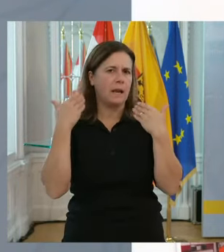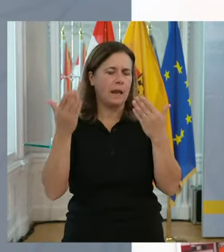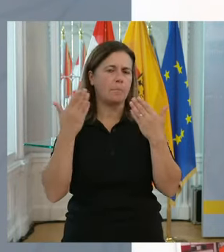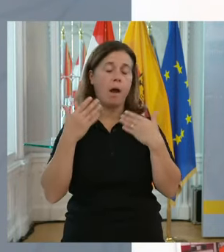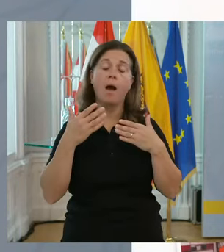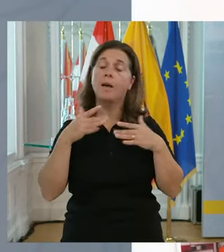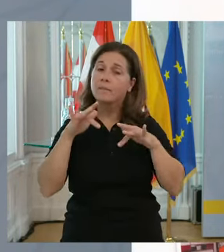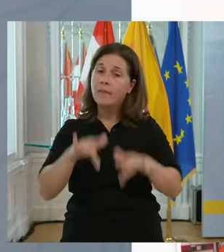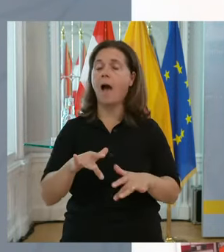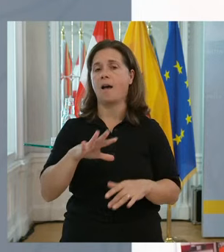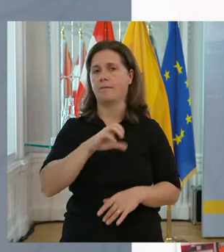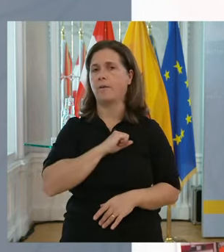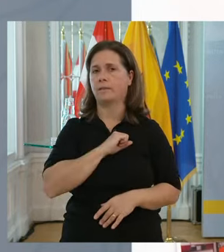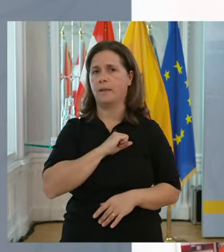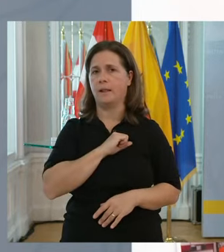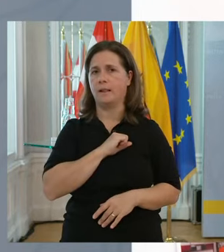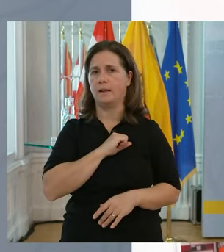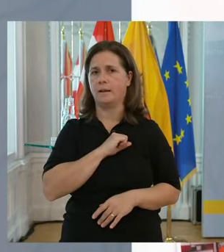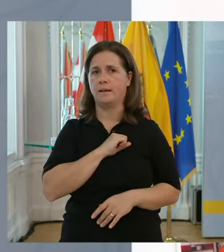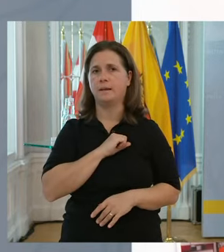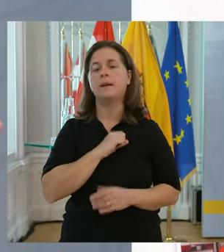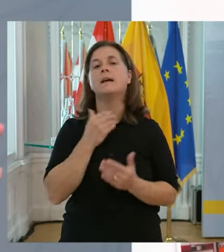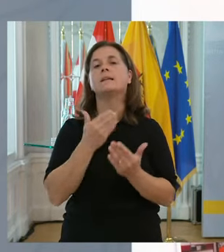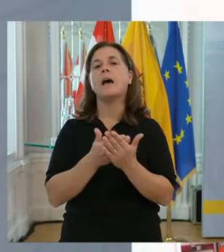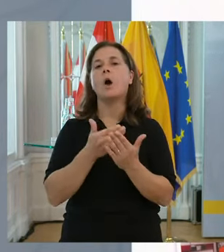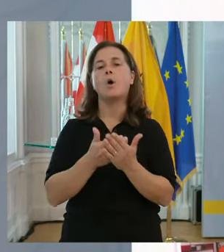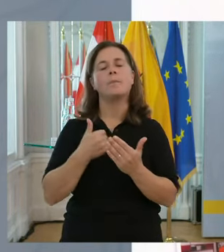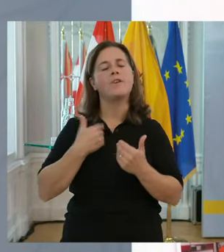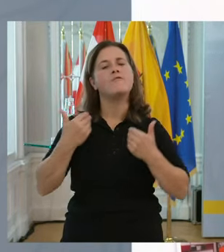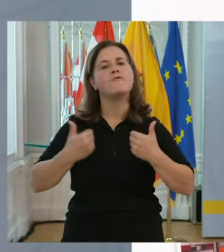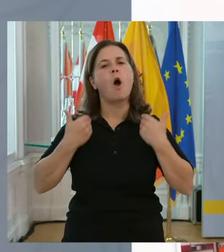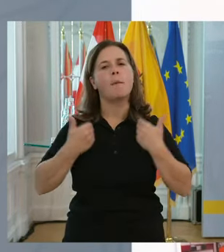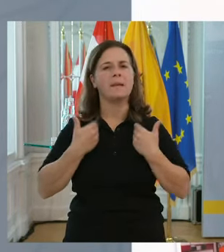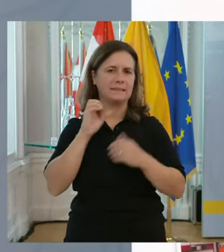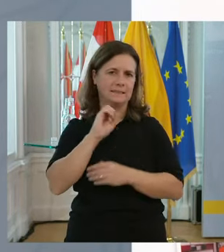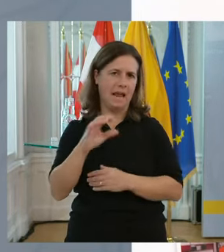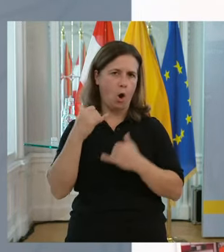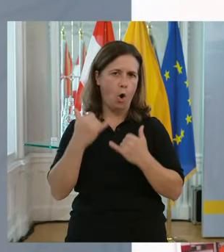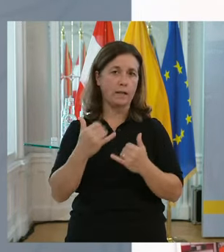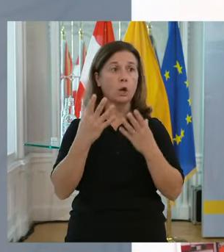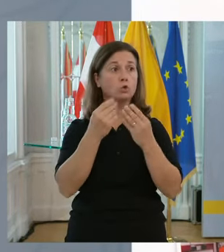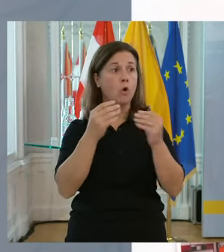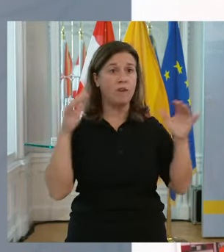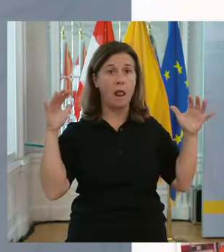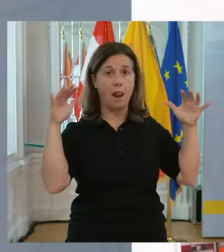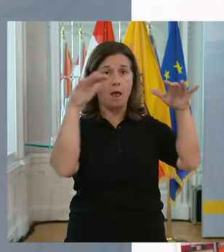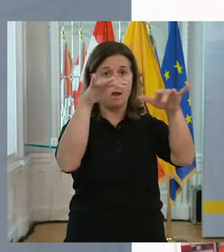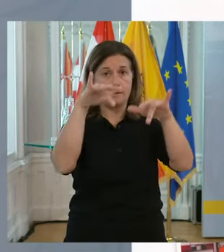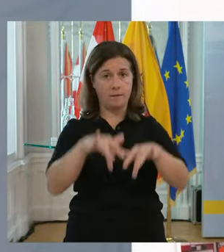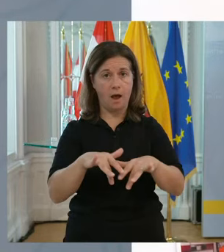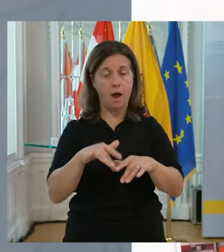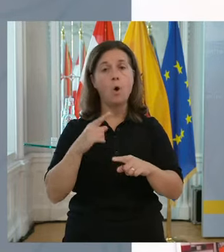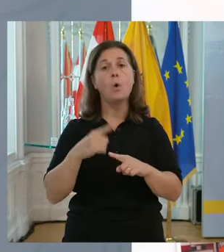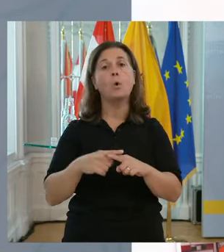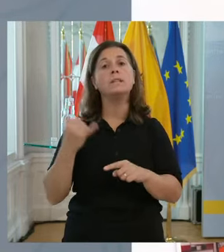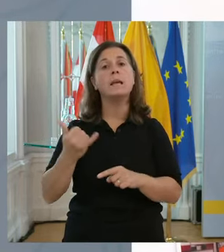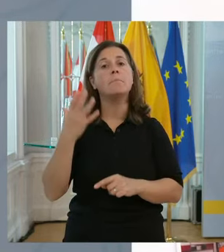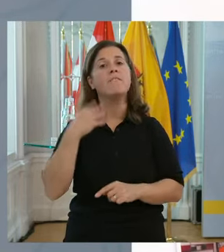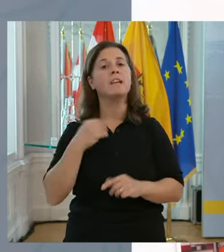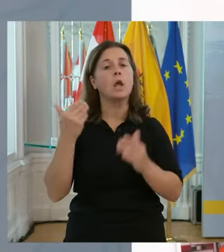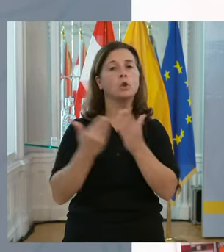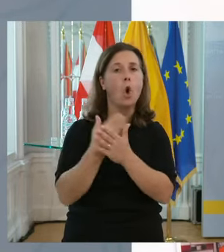ein Gewinn ist. Und dementsprechend freut es mich heute, dass so viele da sind und dass immer wieder